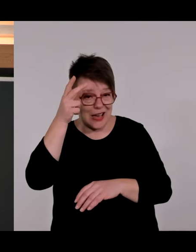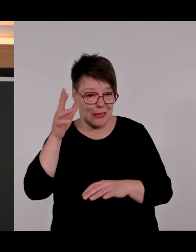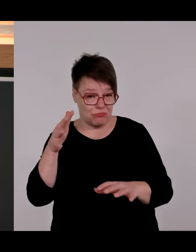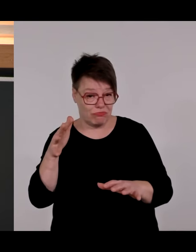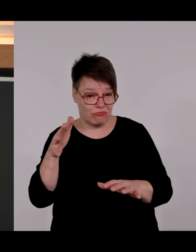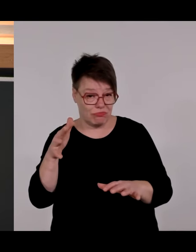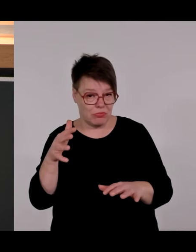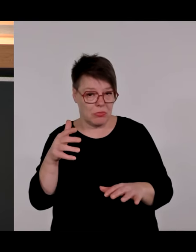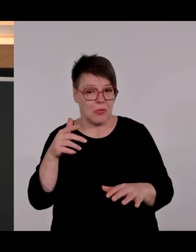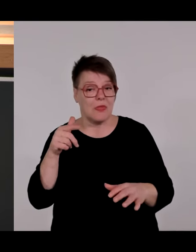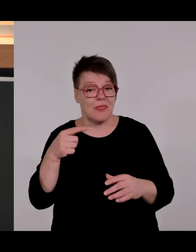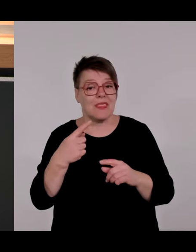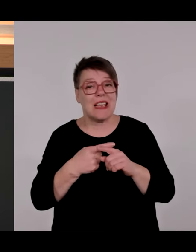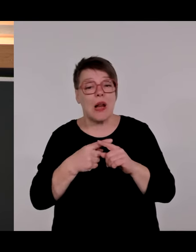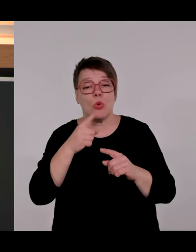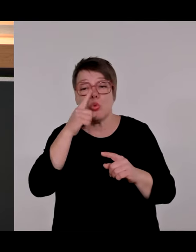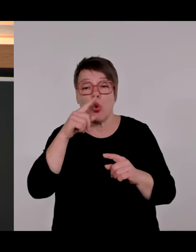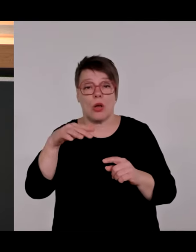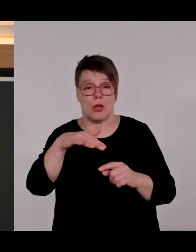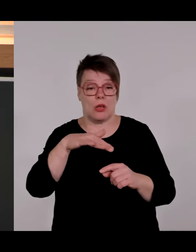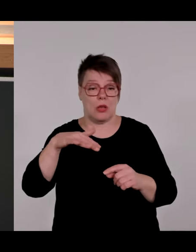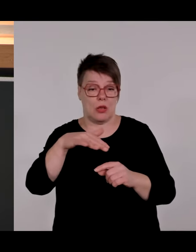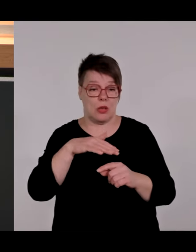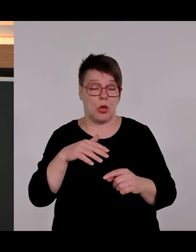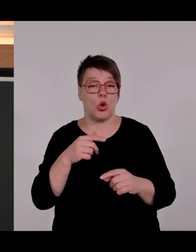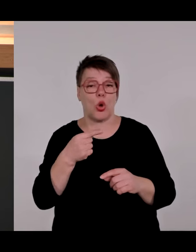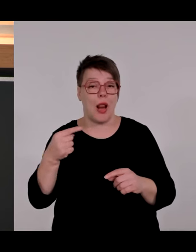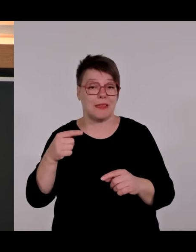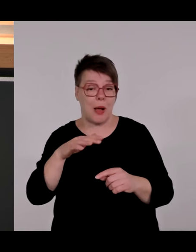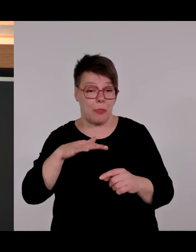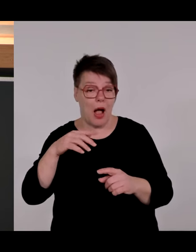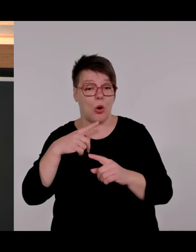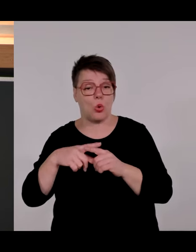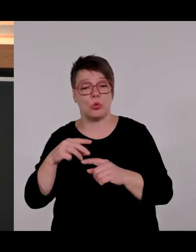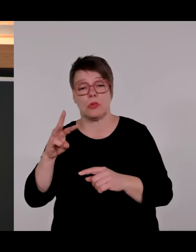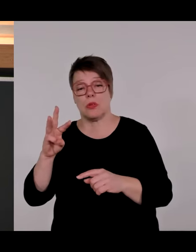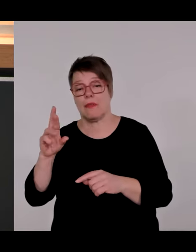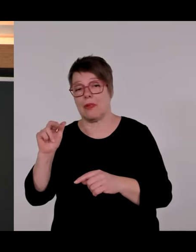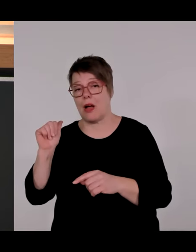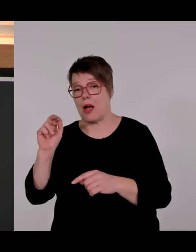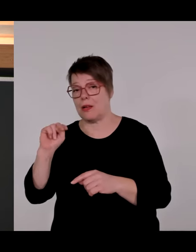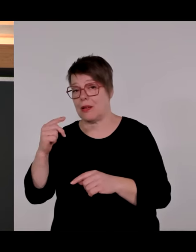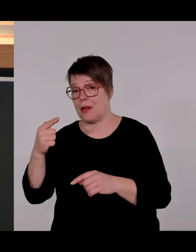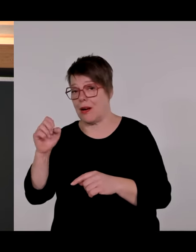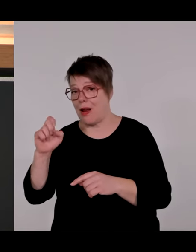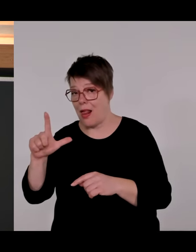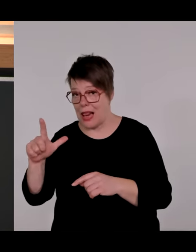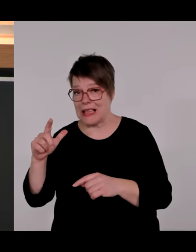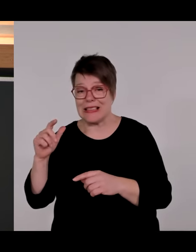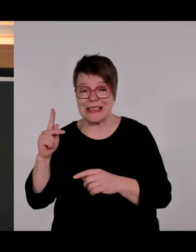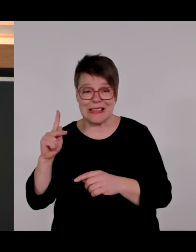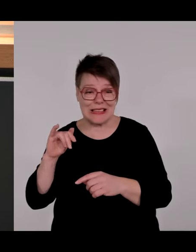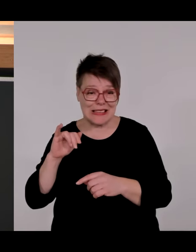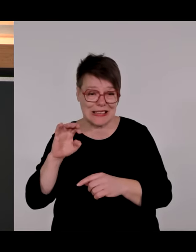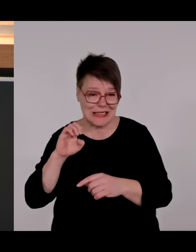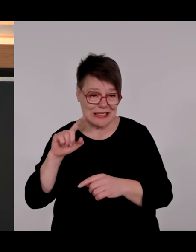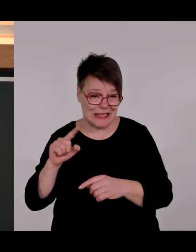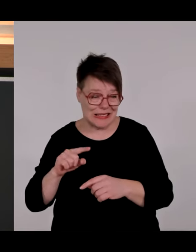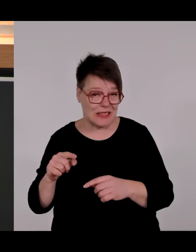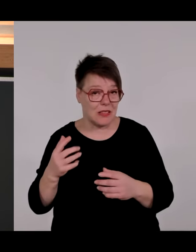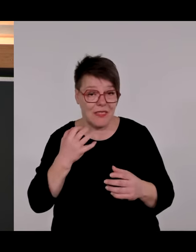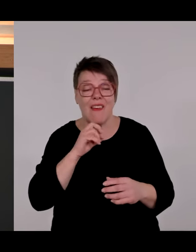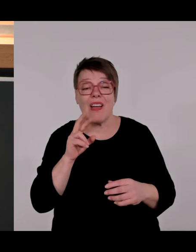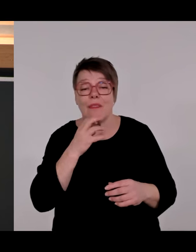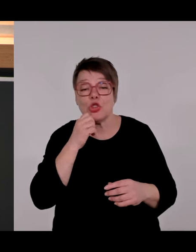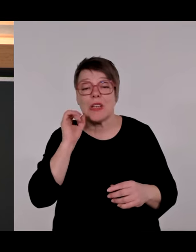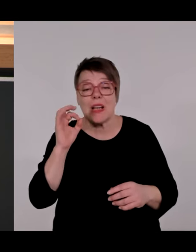71.158 Einsatzkräftestunden, die die Berliner Polizei in diesem KBO einsetzt. Meine Damen und Herren,